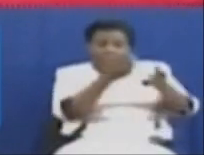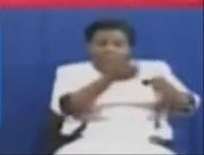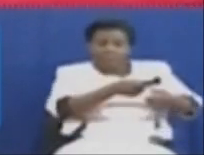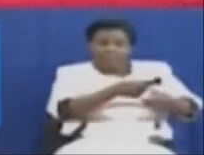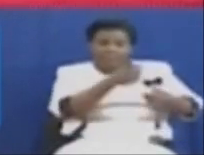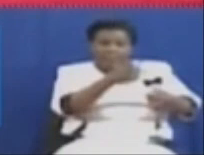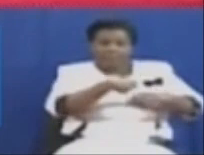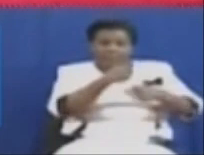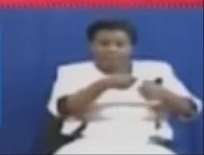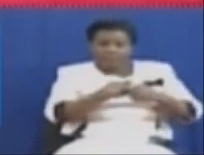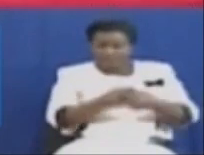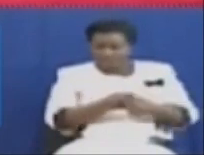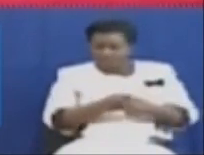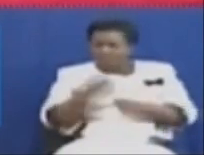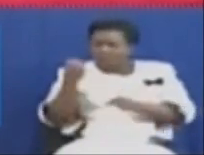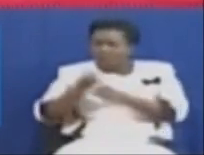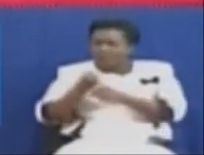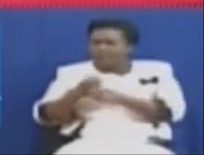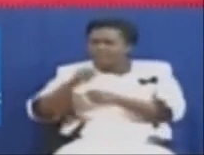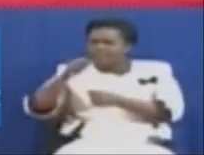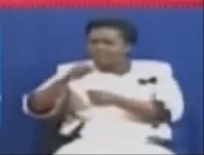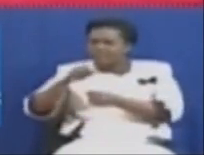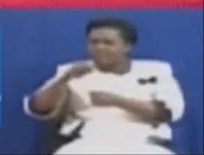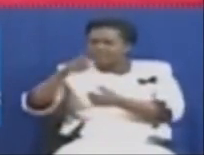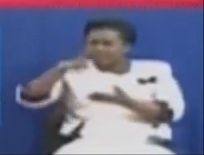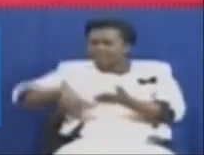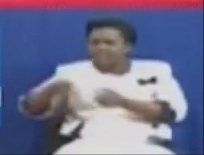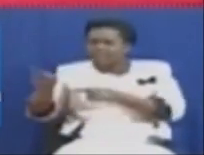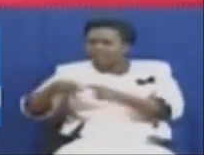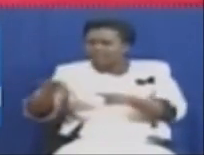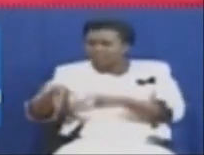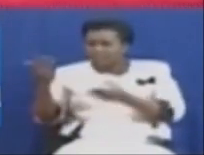Mheshimiwa Naibu Waziri wa Kilimo, majibu.